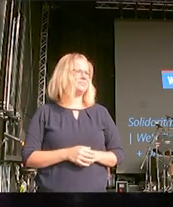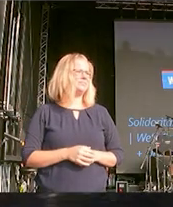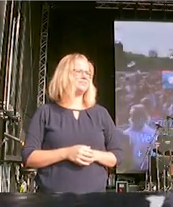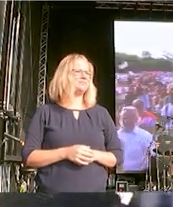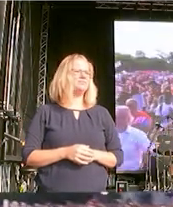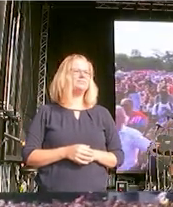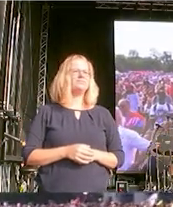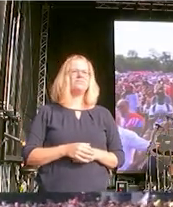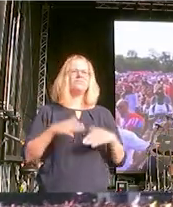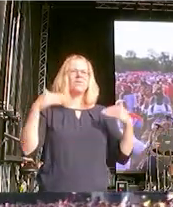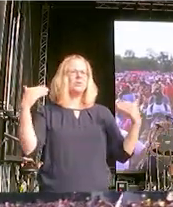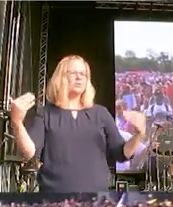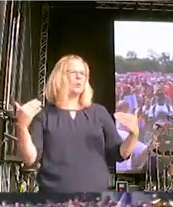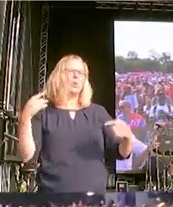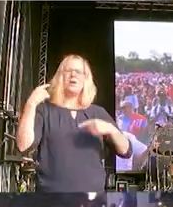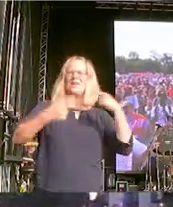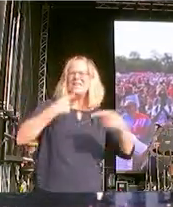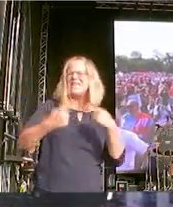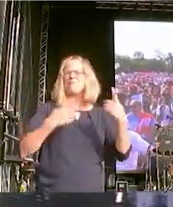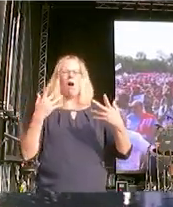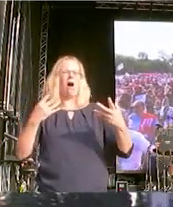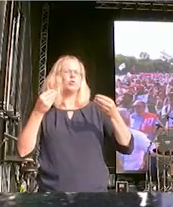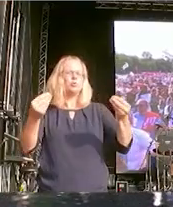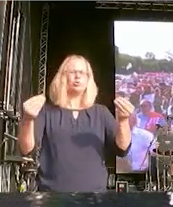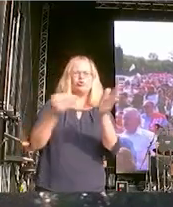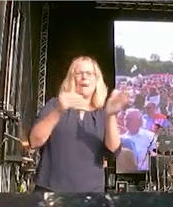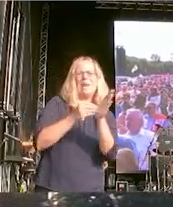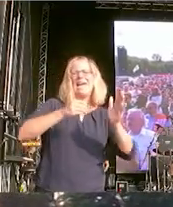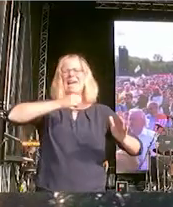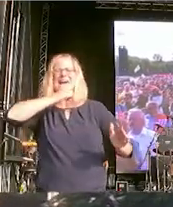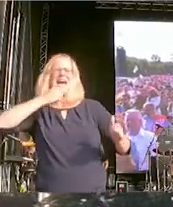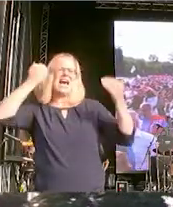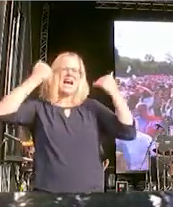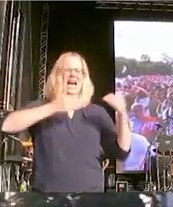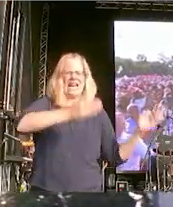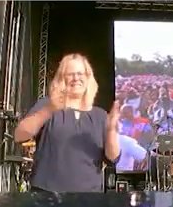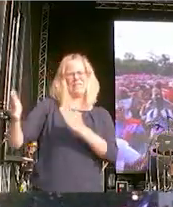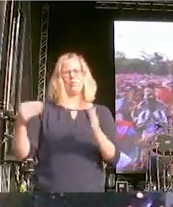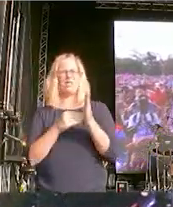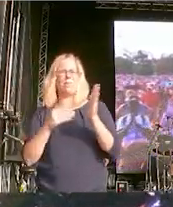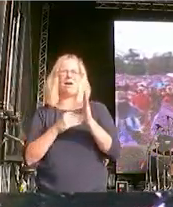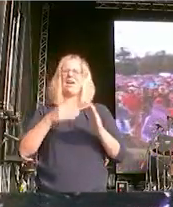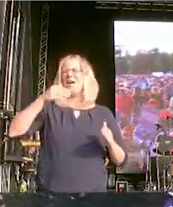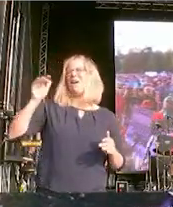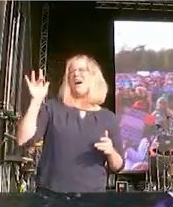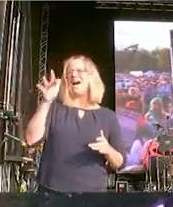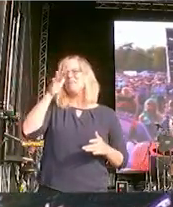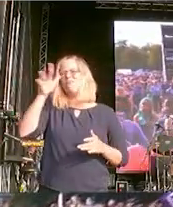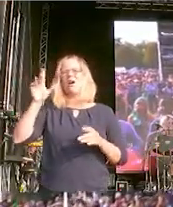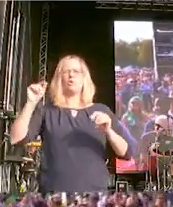Wir wollen das Hauen und Stechen, das auch immer rassistisch aufgeladen wird, beenden. Antifa heißt für uns Solidarität